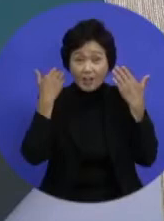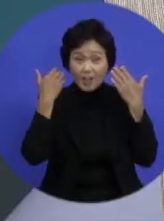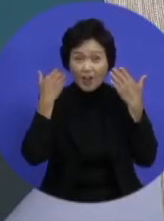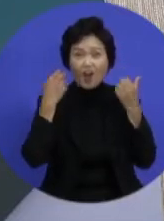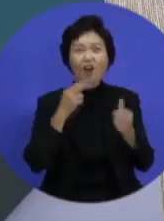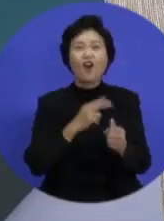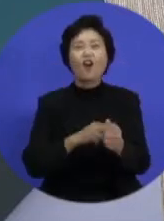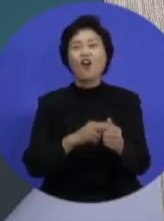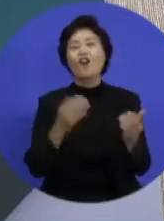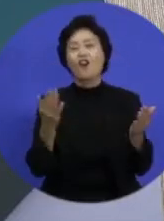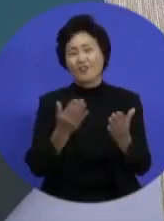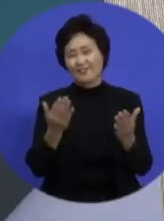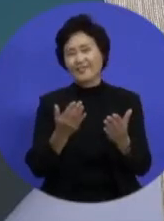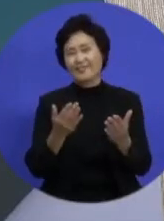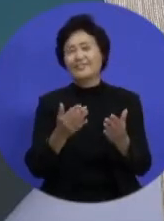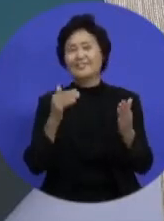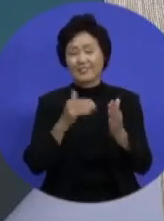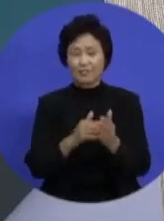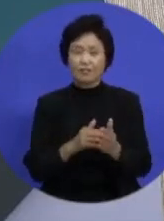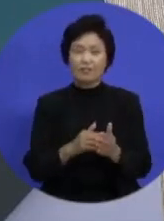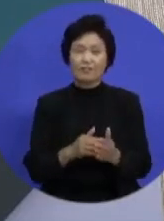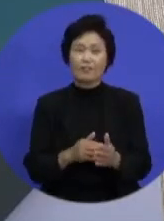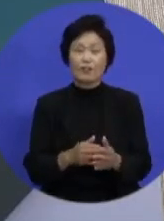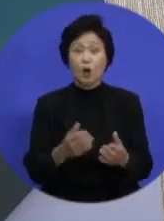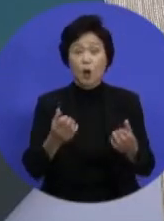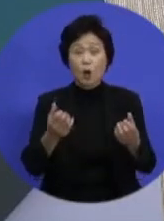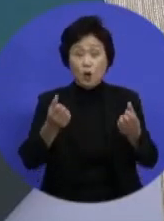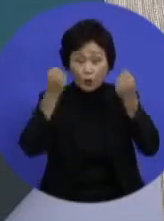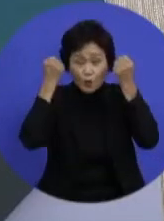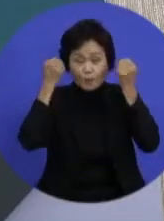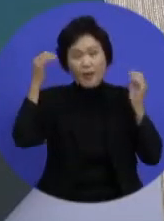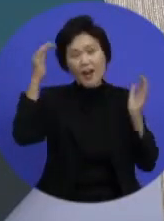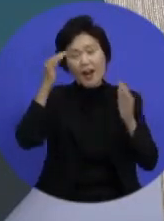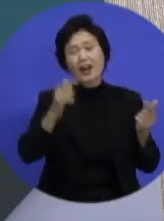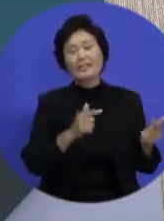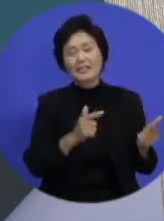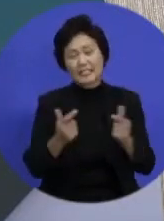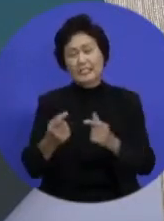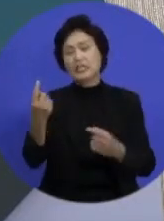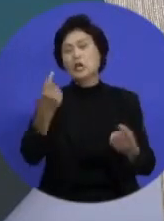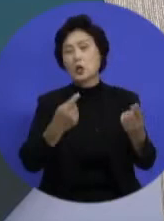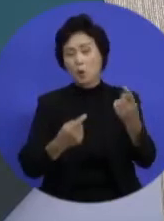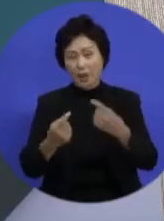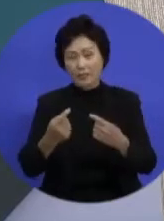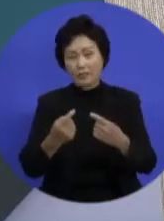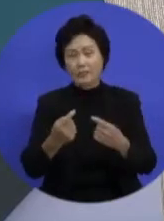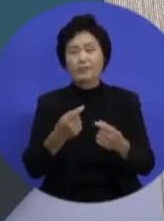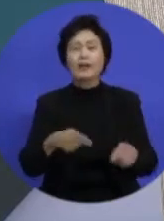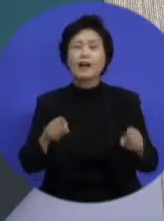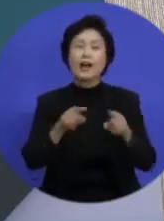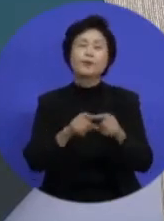우리 졸업생들이 많이 와서 학교를 같이 세워가면 좋겠다는 생각을 하는데 네. 아예 저희는 이제